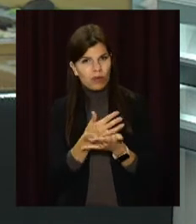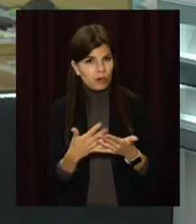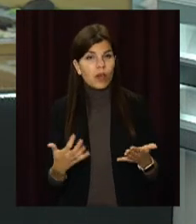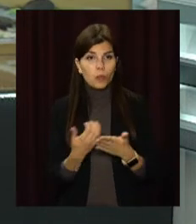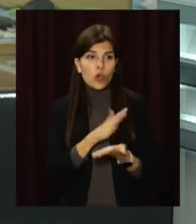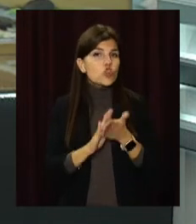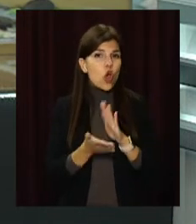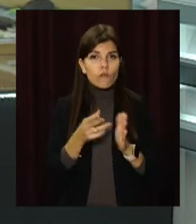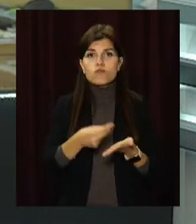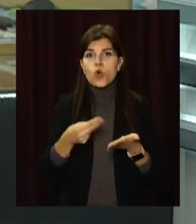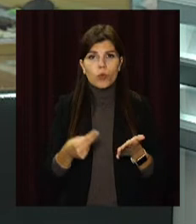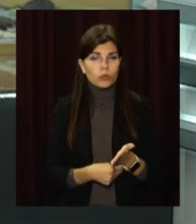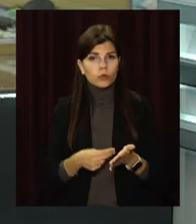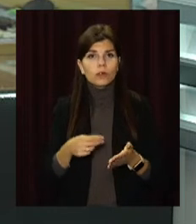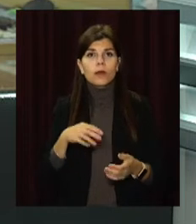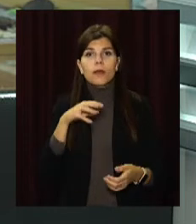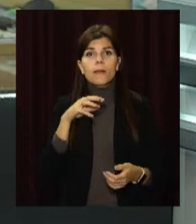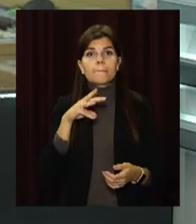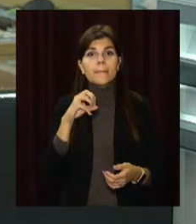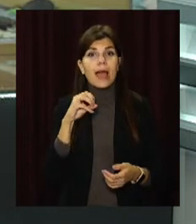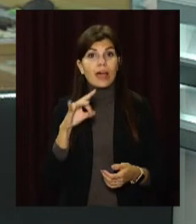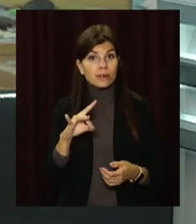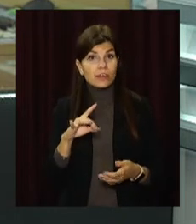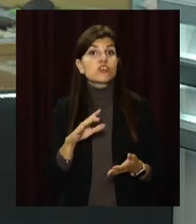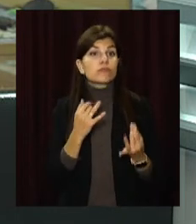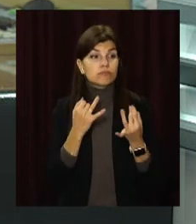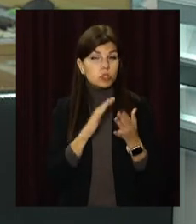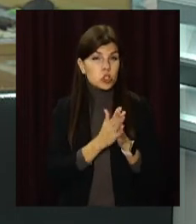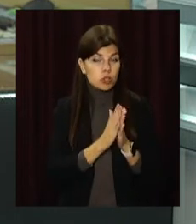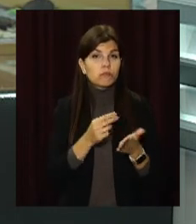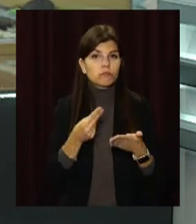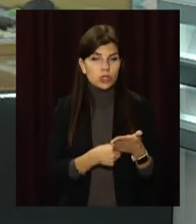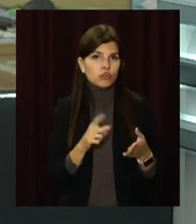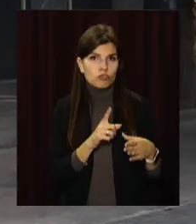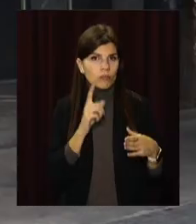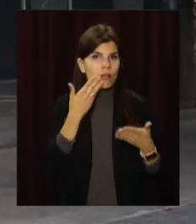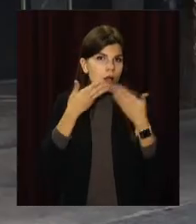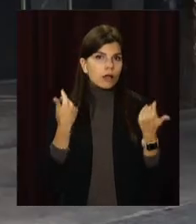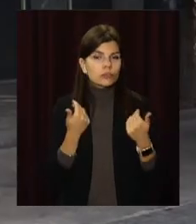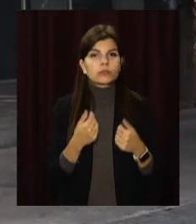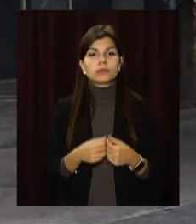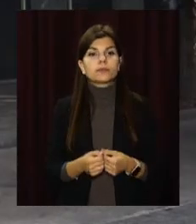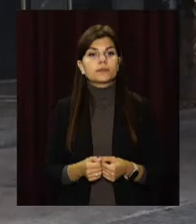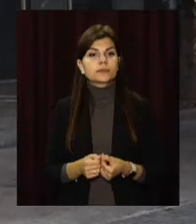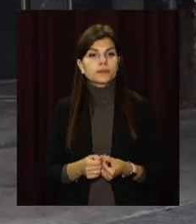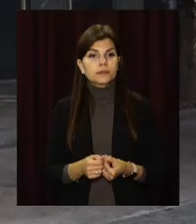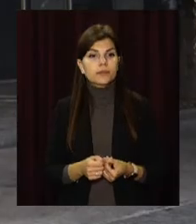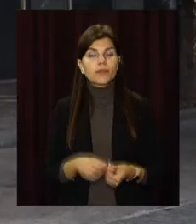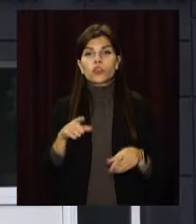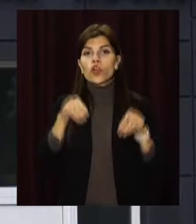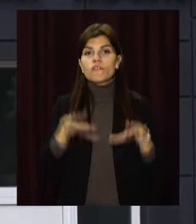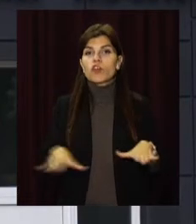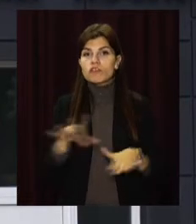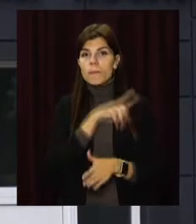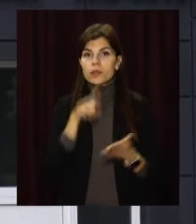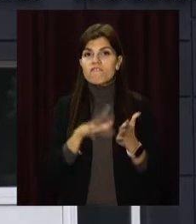про взаємодію підписав очільник міста Андрій Білоусов. Подробиці у наступному сюжеті. Вирішити всі питання в